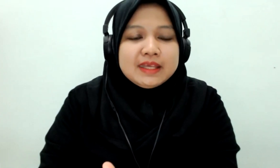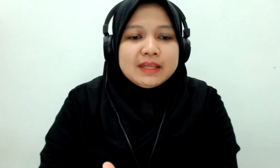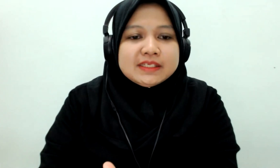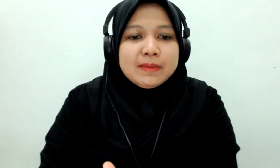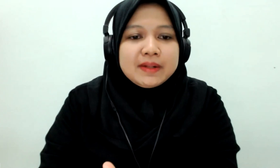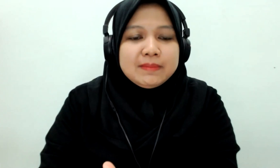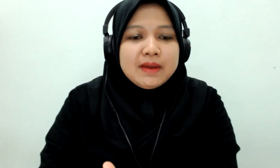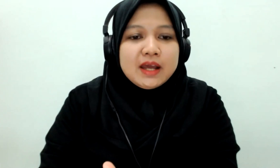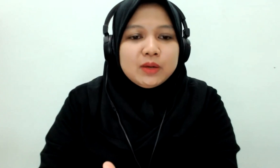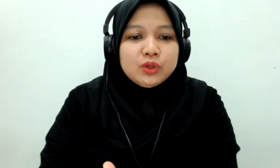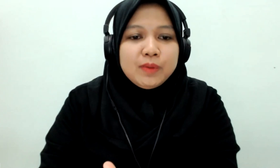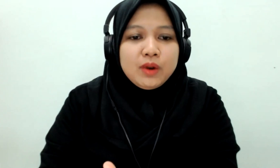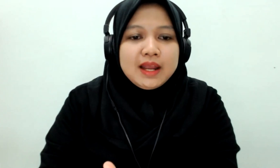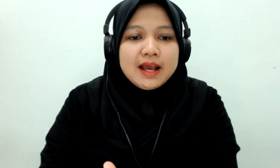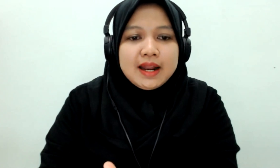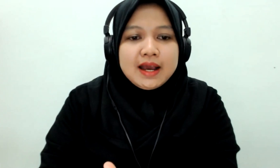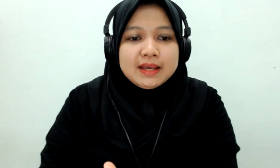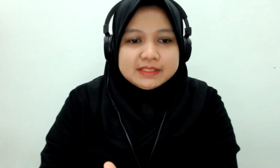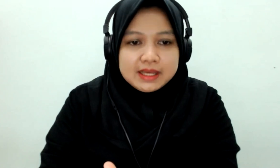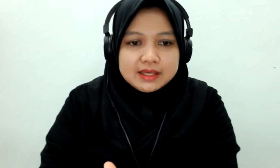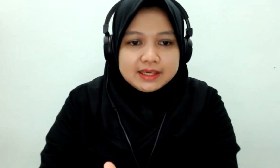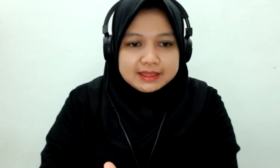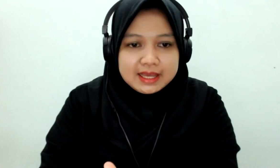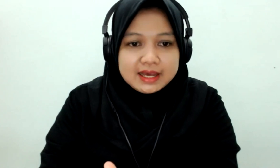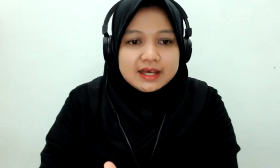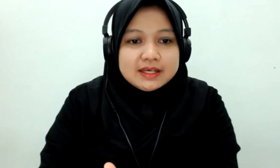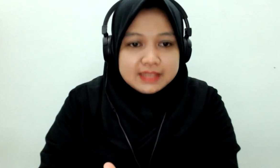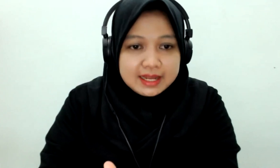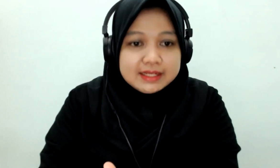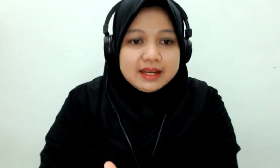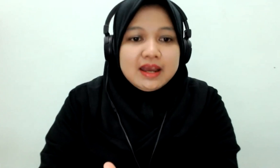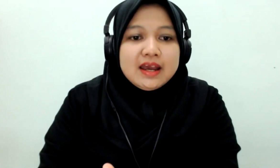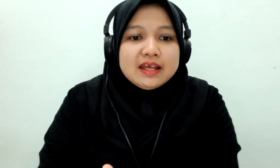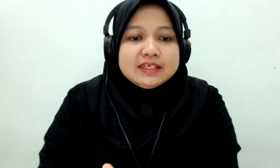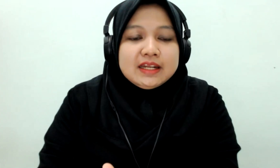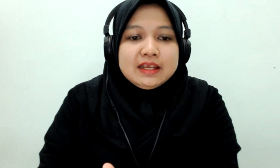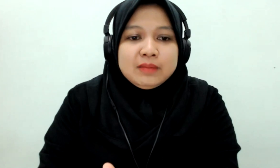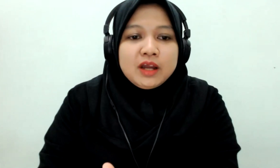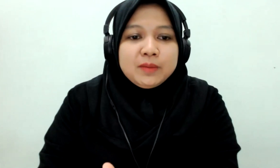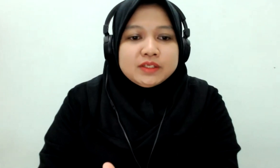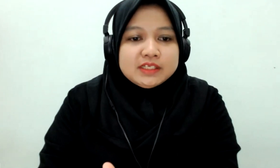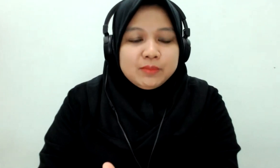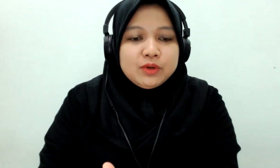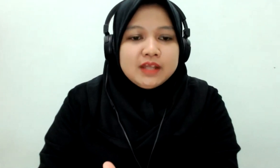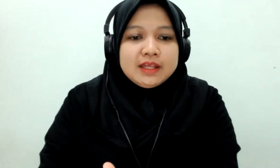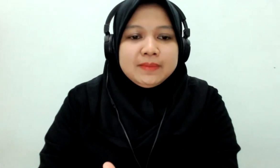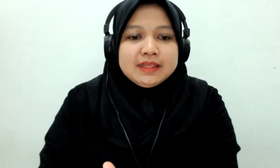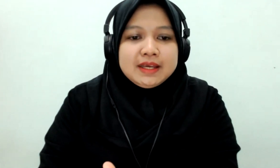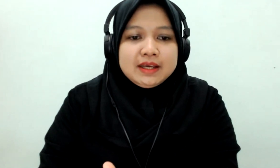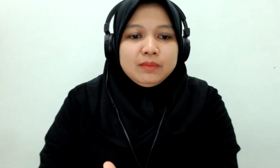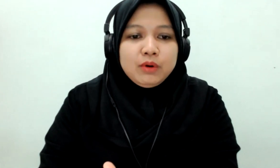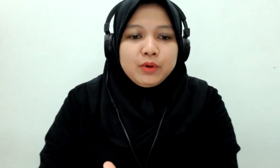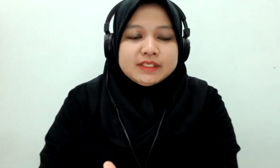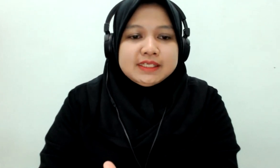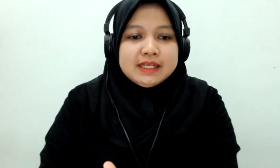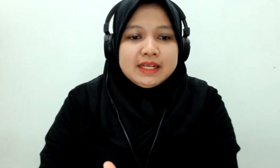tetapi kita bisa mempertimbangkan untuk memulai langkah-langkah yang bisa kita jalani jadi ini bukan proses yang mudah tetapi